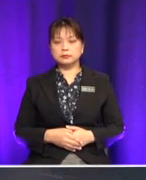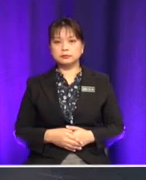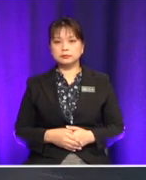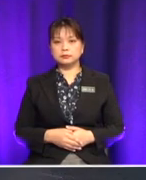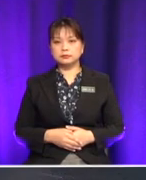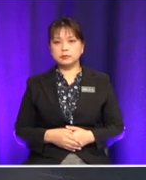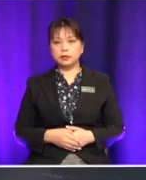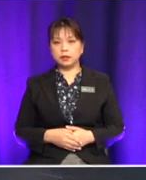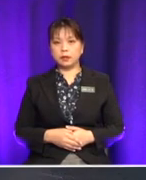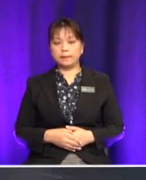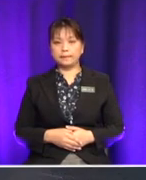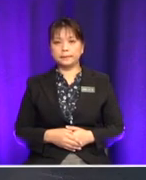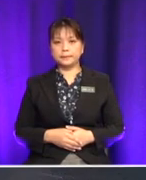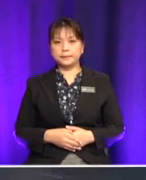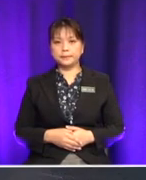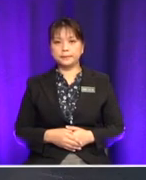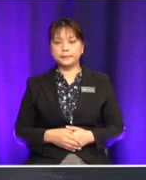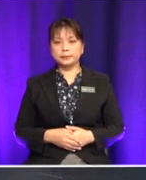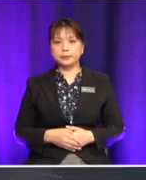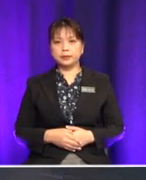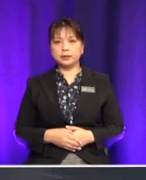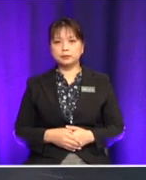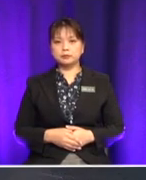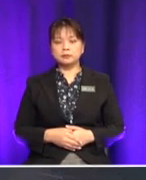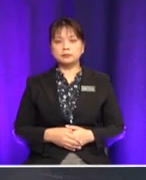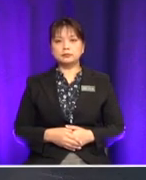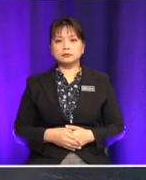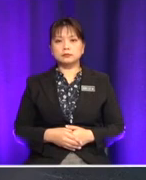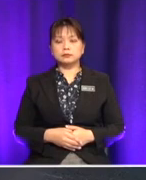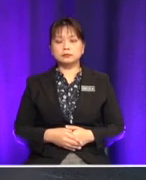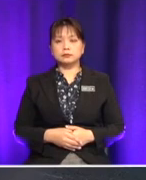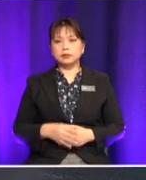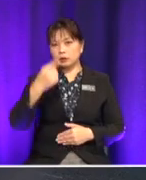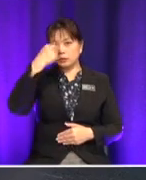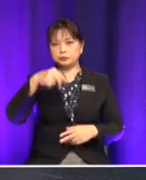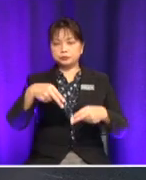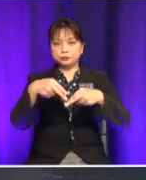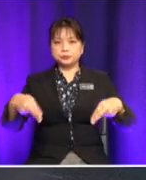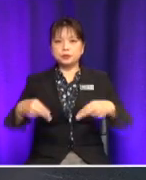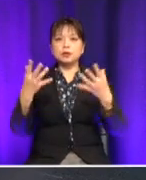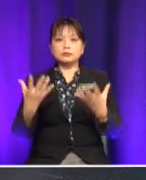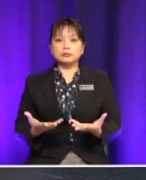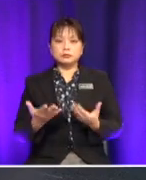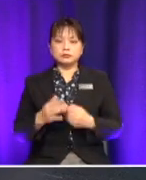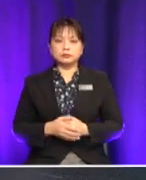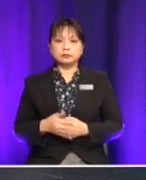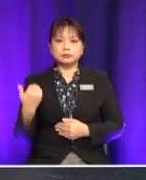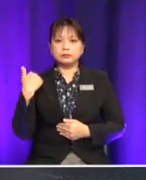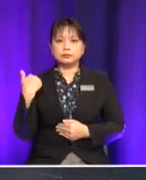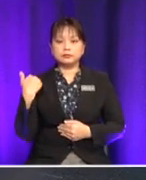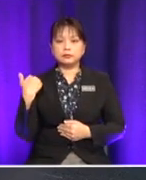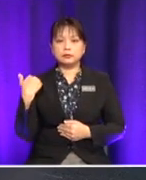mengukur panjang Oke Kemudian untuk mengukur gizi kita ada